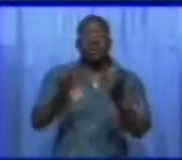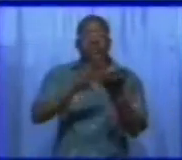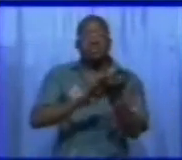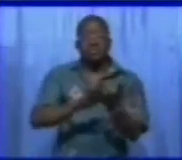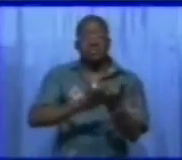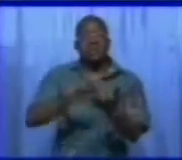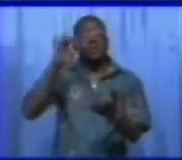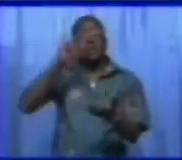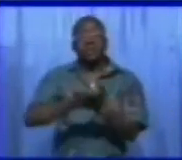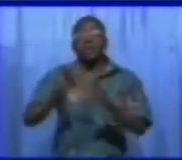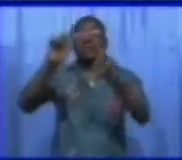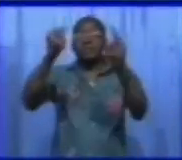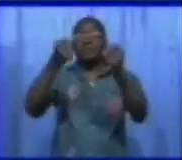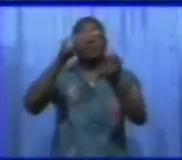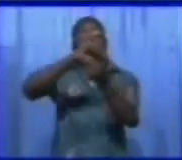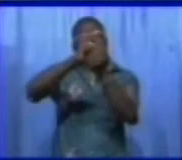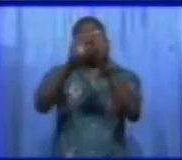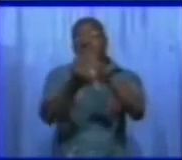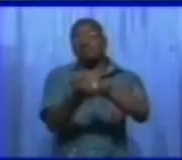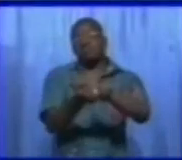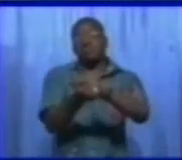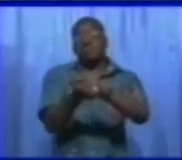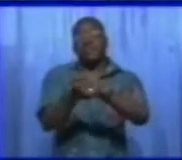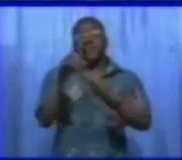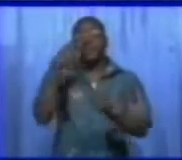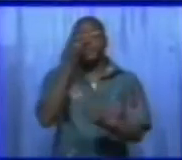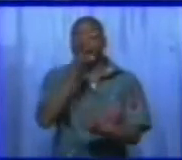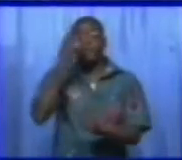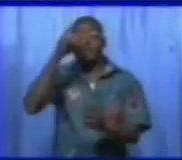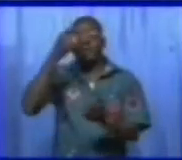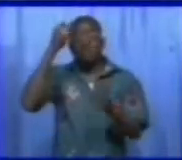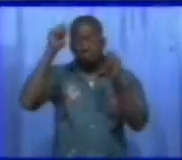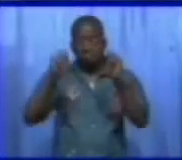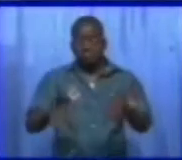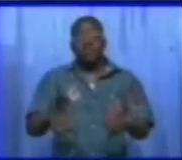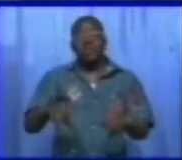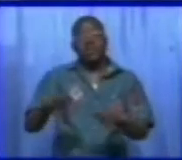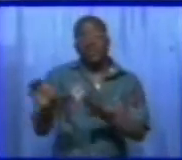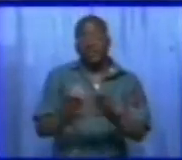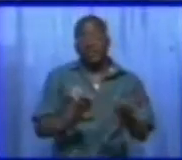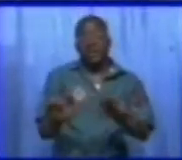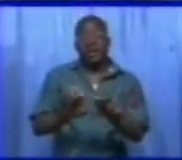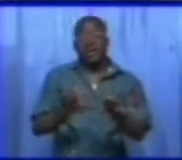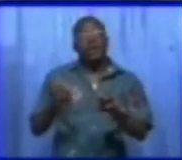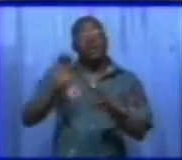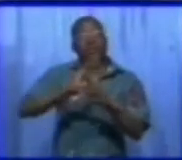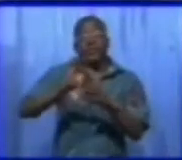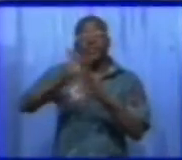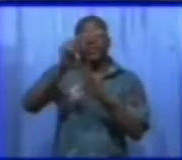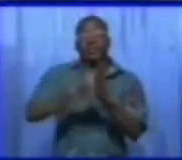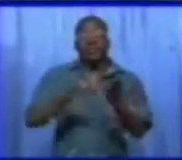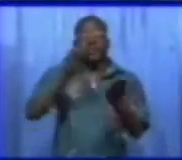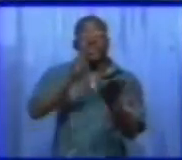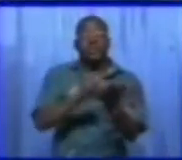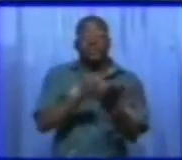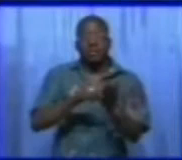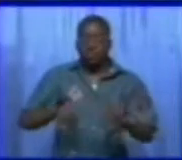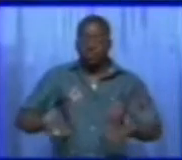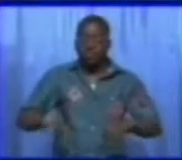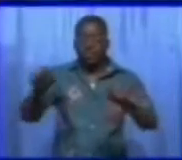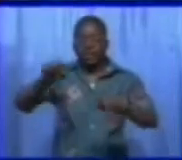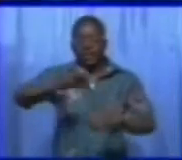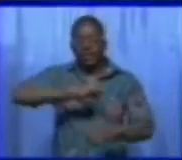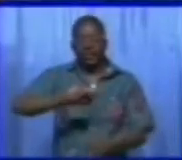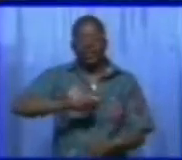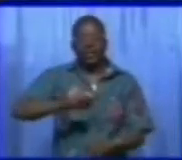terme assez transversal. Donc, c'est pour pouvoir faire une formation médicale continue